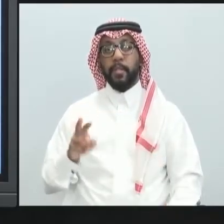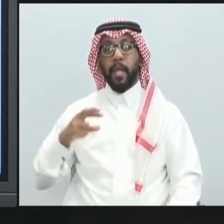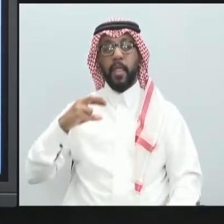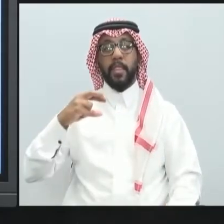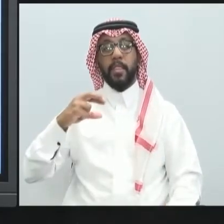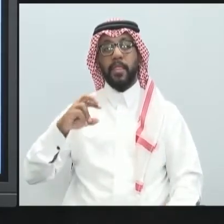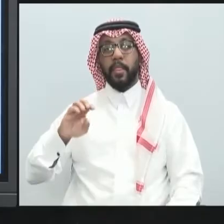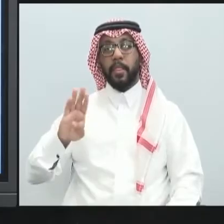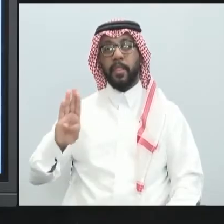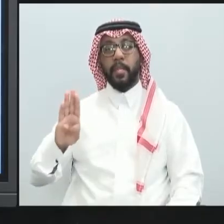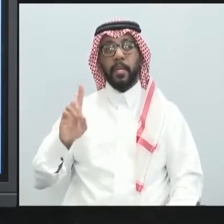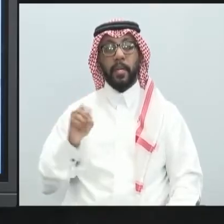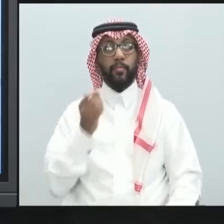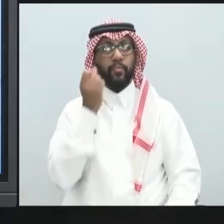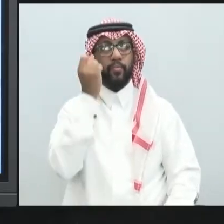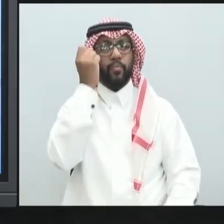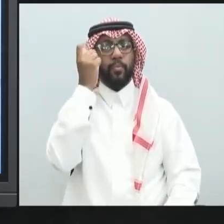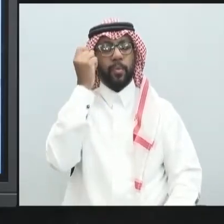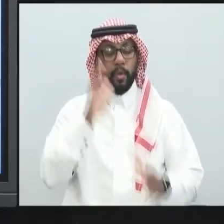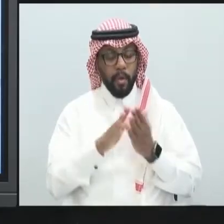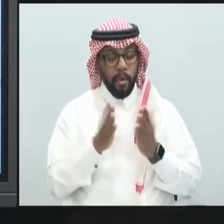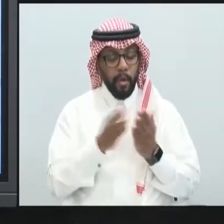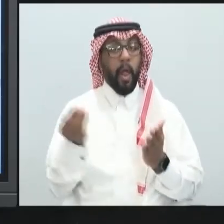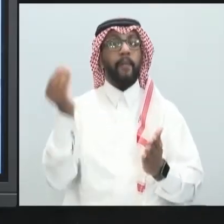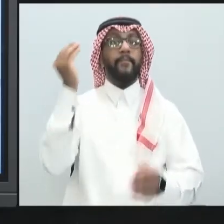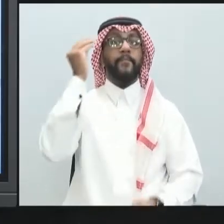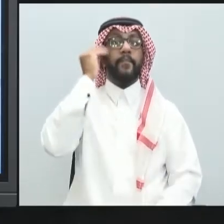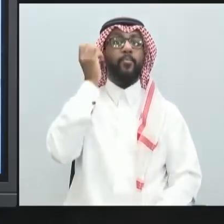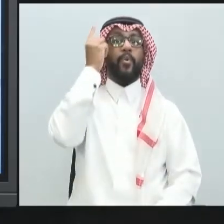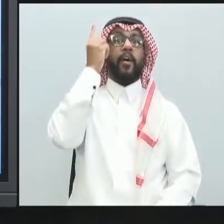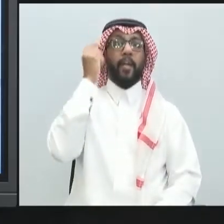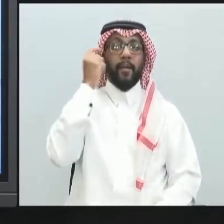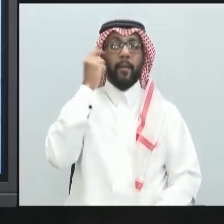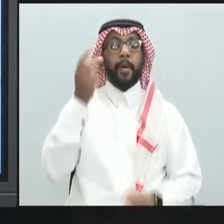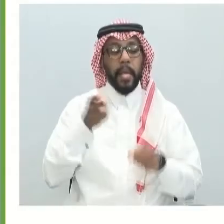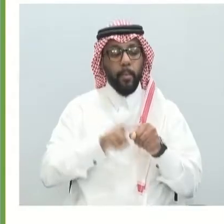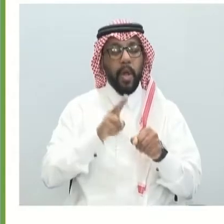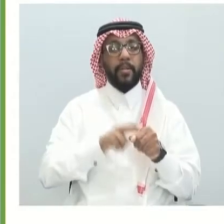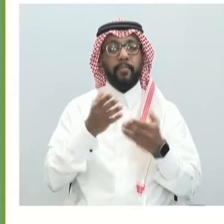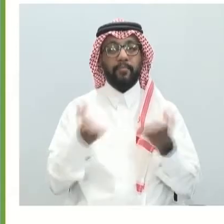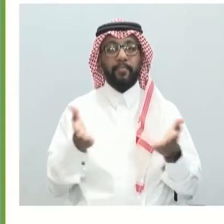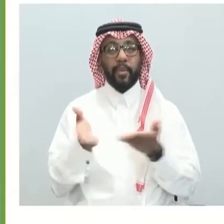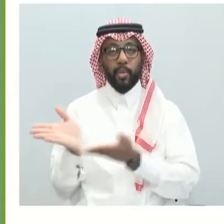واراجع وهو ما سنتعرف عليه في درسنا لهذا اليوم